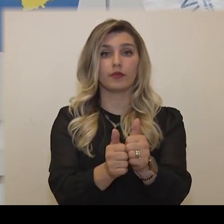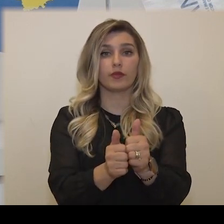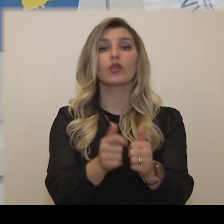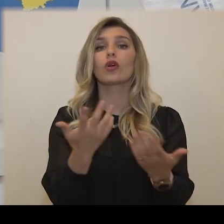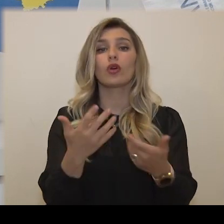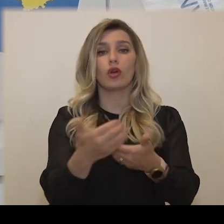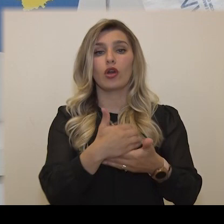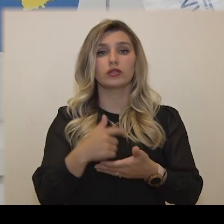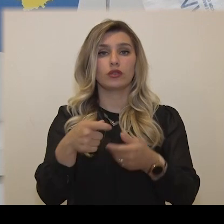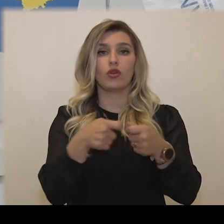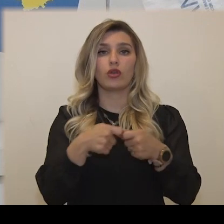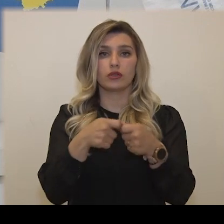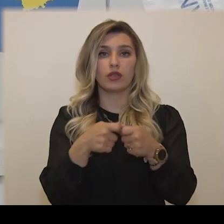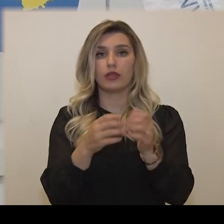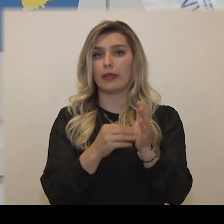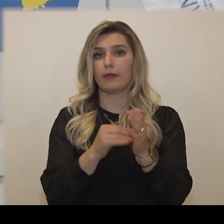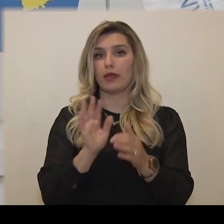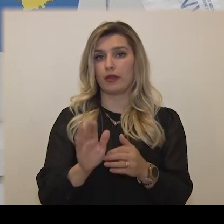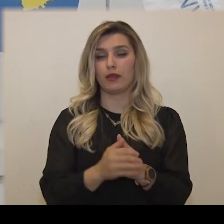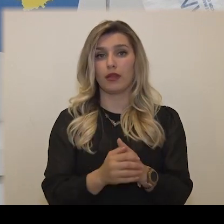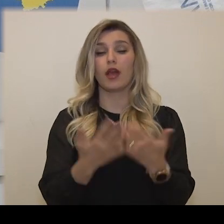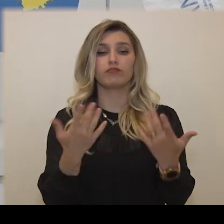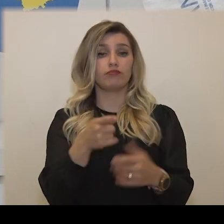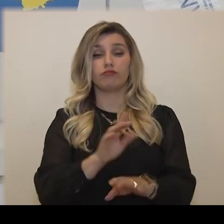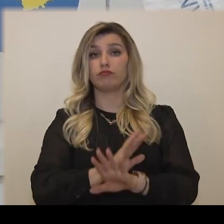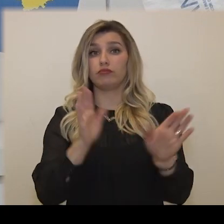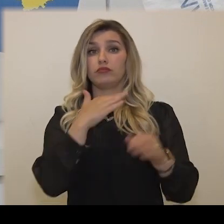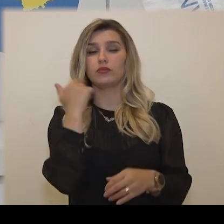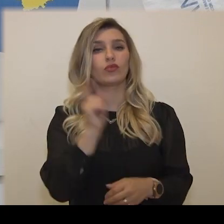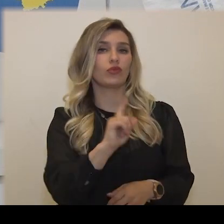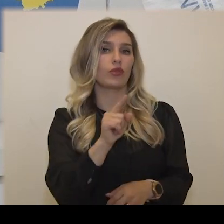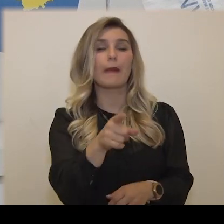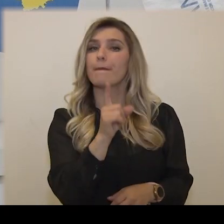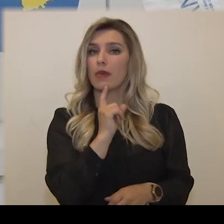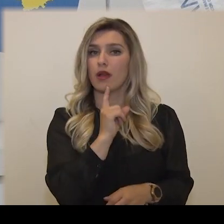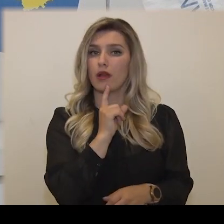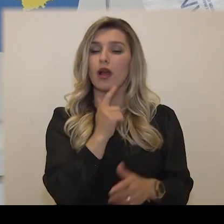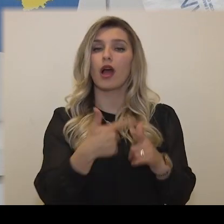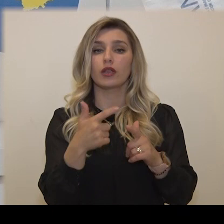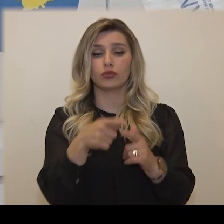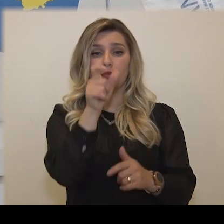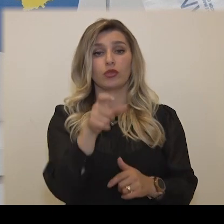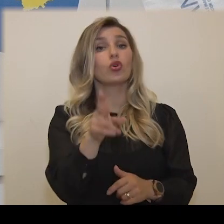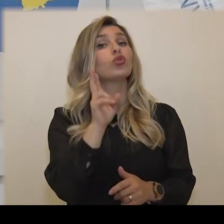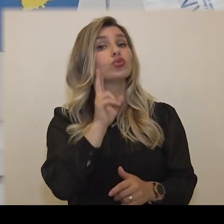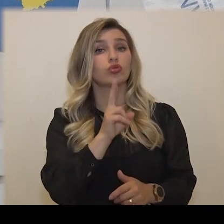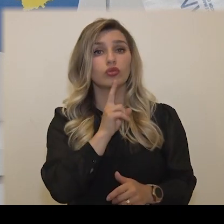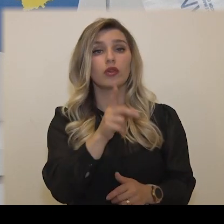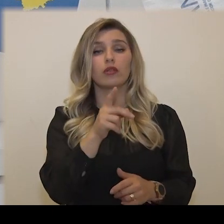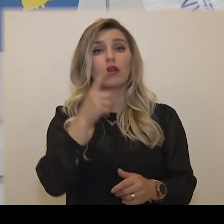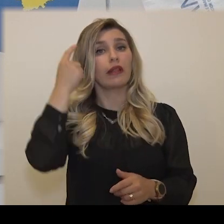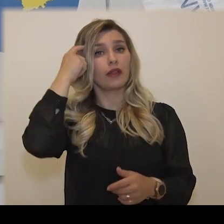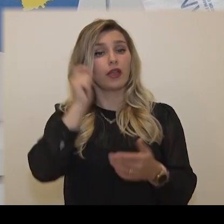përmes shoqatës së interpretëve. Por kjo nuk mjafton, për arsye se nëse personi i shurdhër e njeh